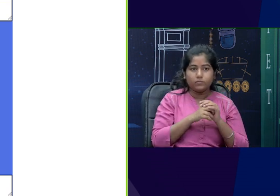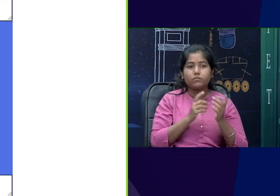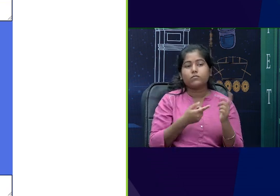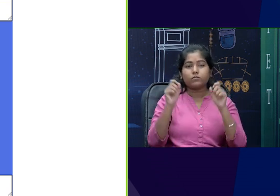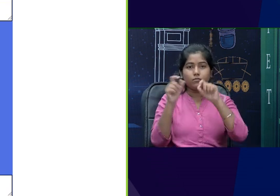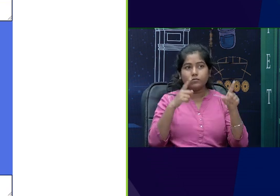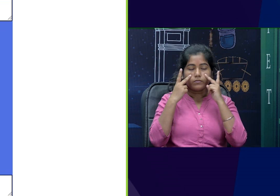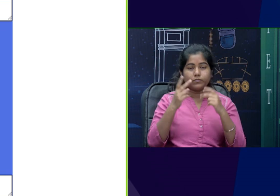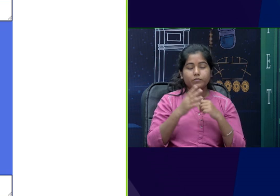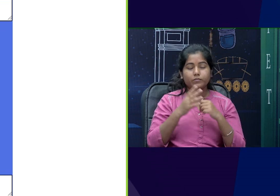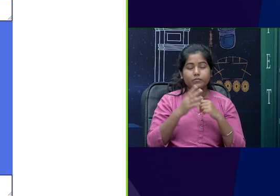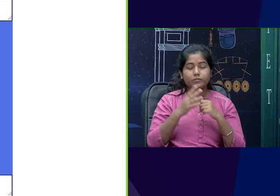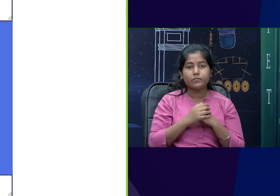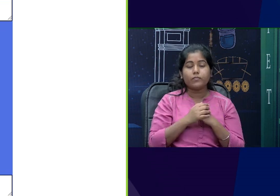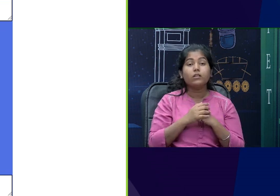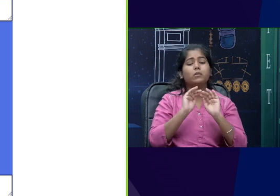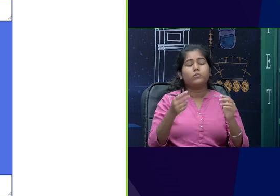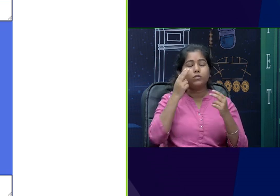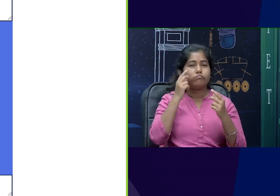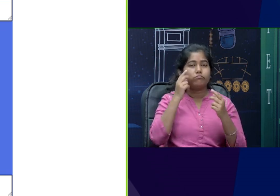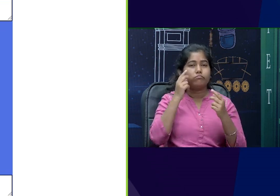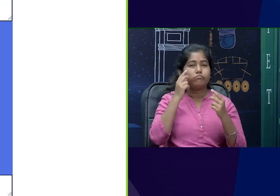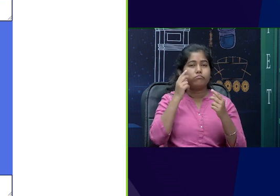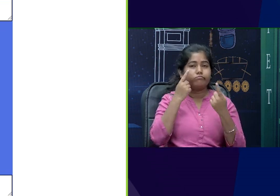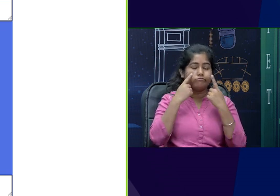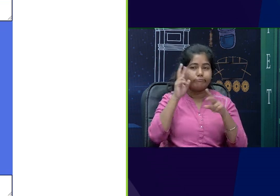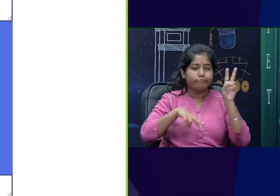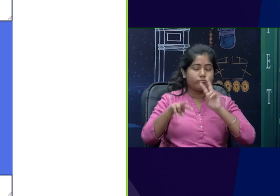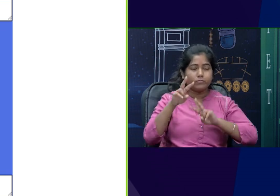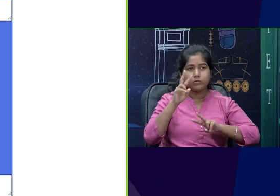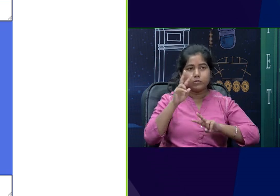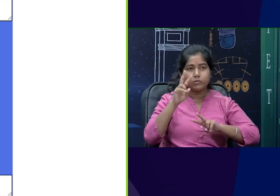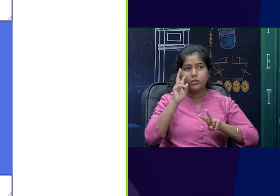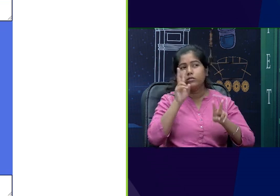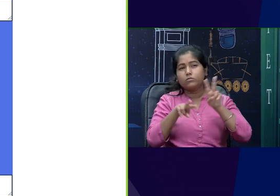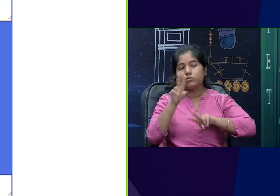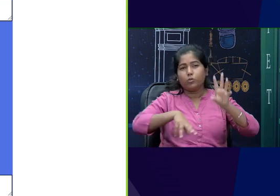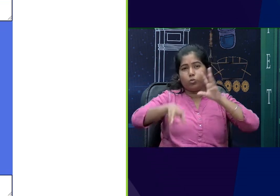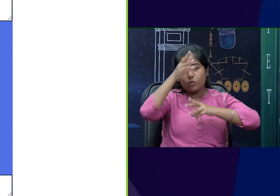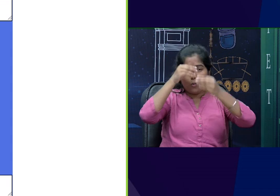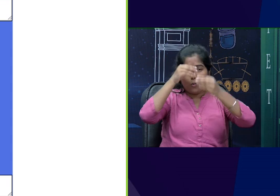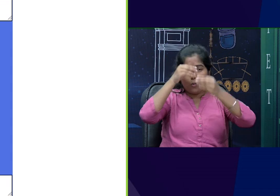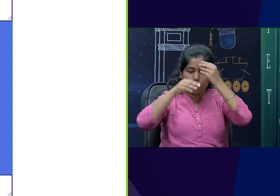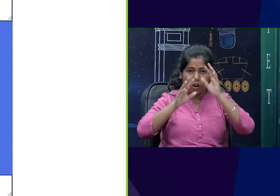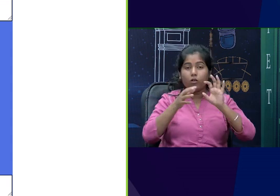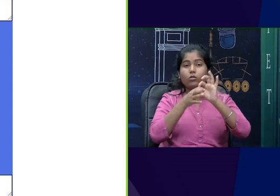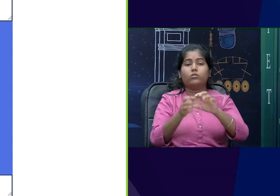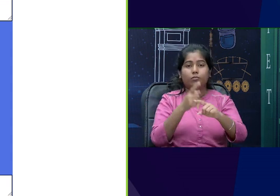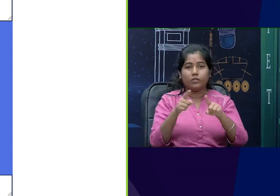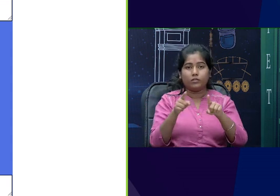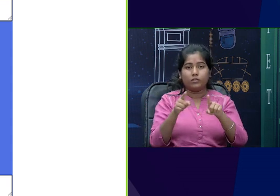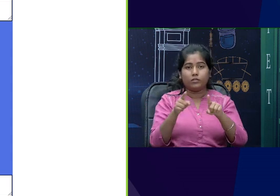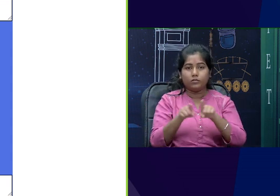आपने जो विजुअल लर्नर है उनके बहुत सुटेबल है। अगर आप जब इस पे क्लिक करेंगे तो क्लिक करेंगे काउंटिंग पे, क्लिक